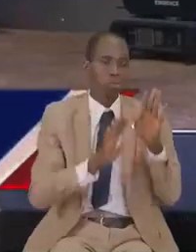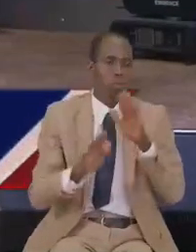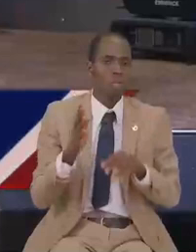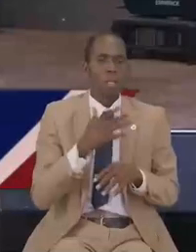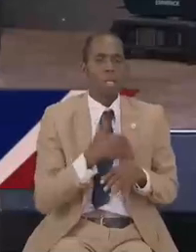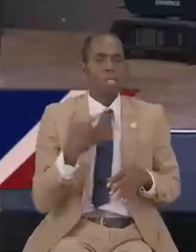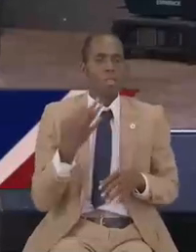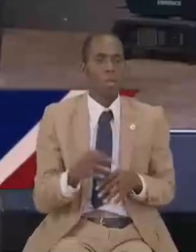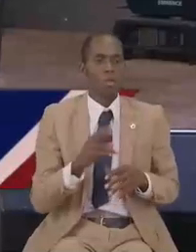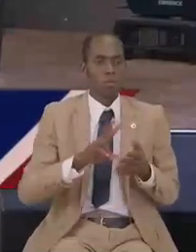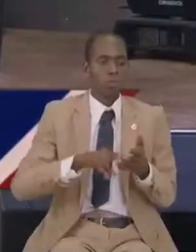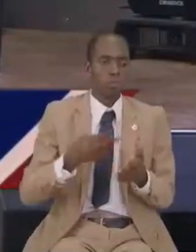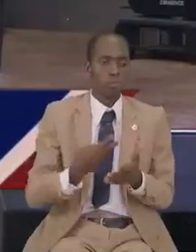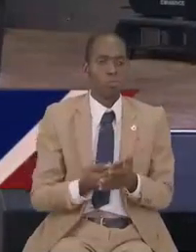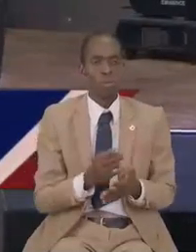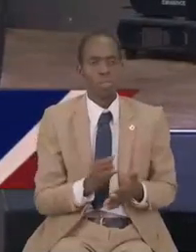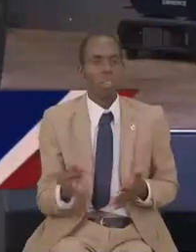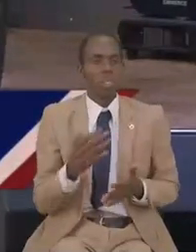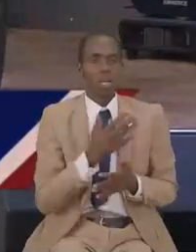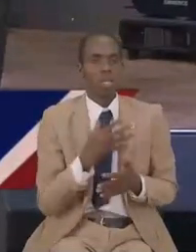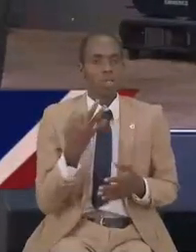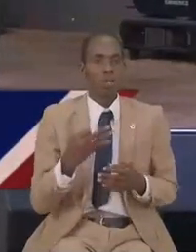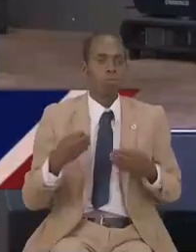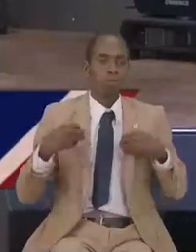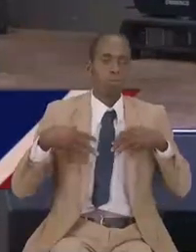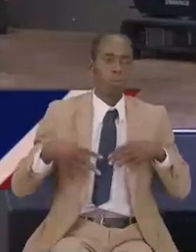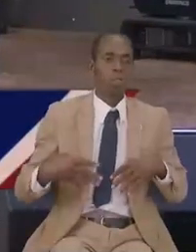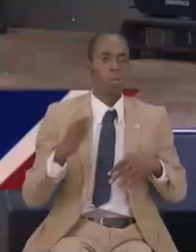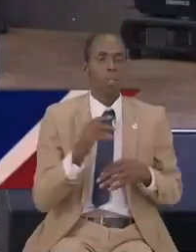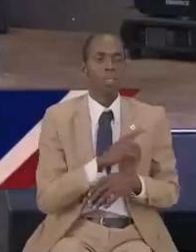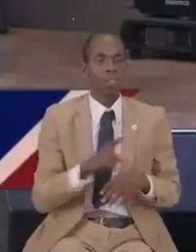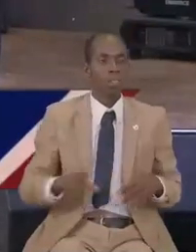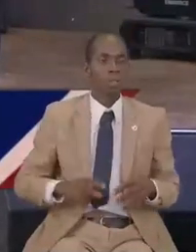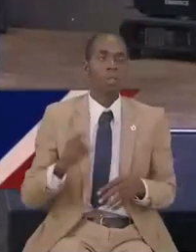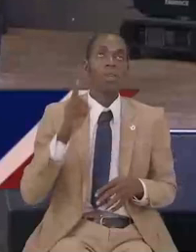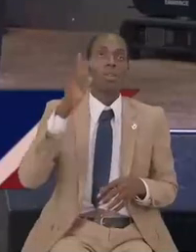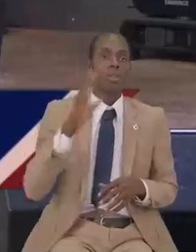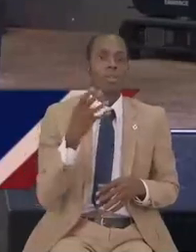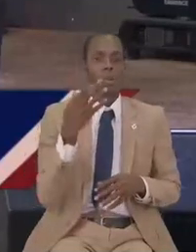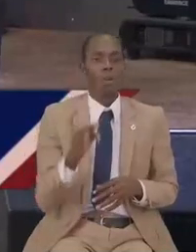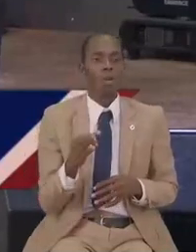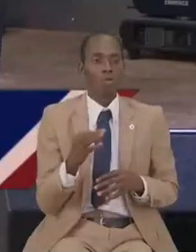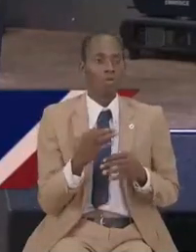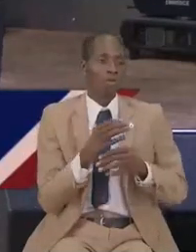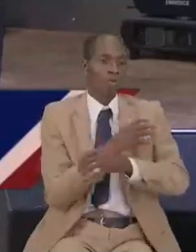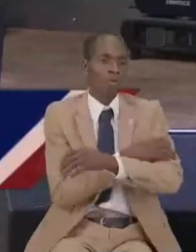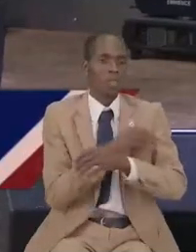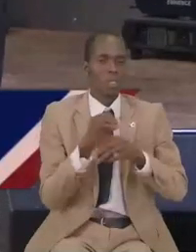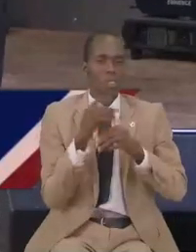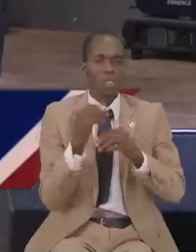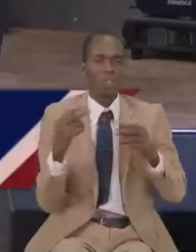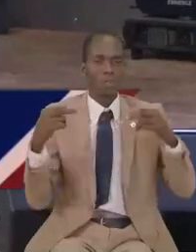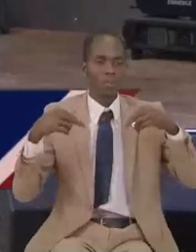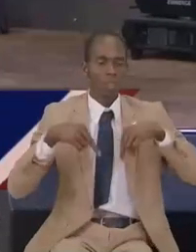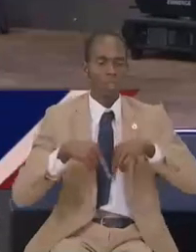5. Ésaïe 22, 5. cas, c'est un jour de trouble, d'écrasement et de confusion envoyé